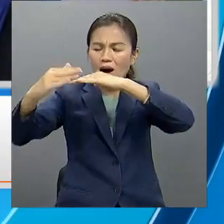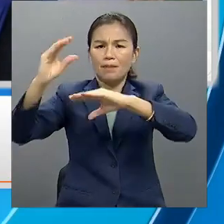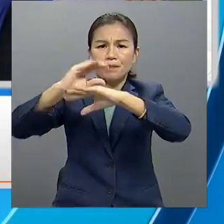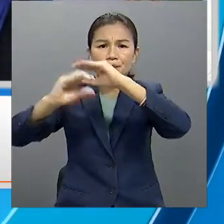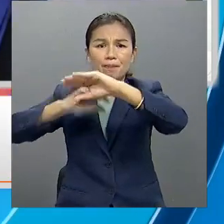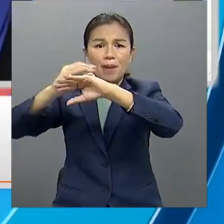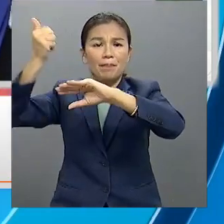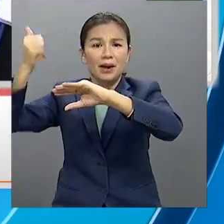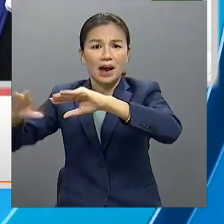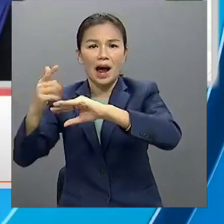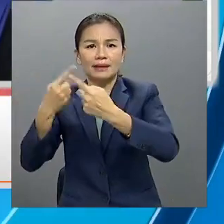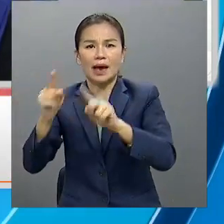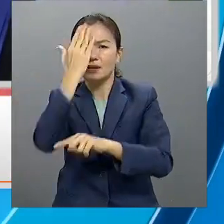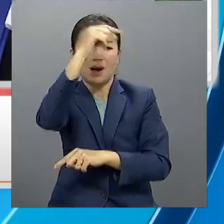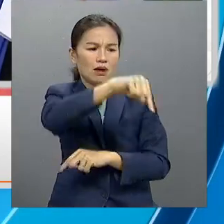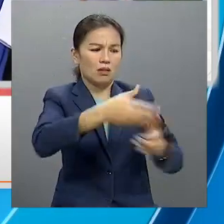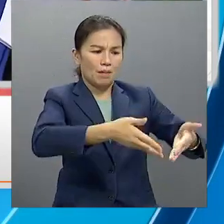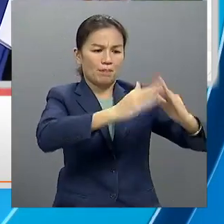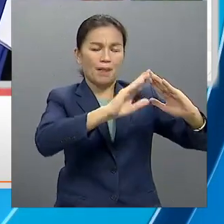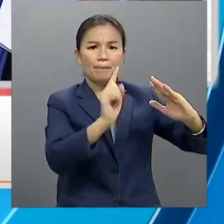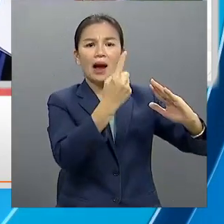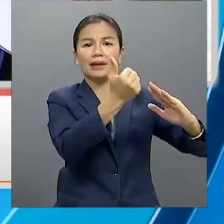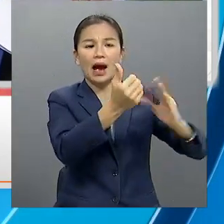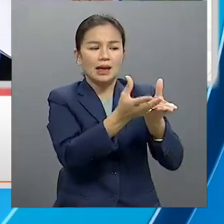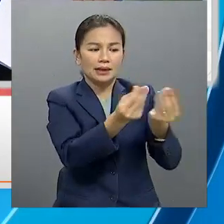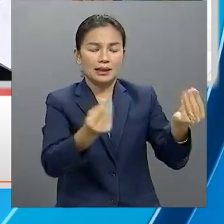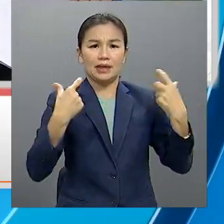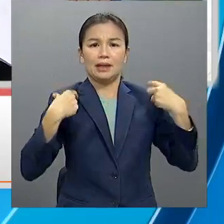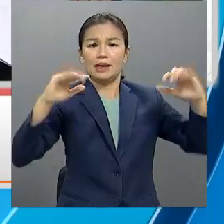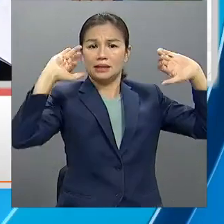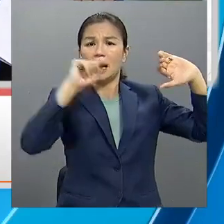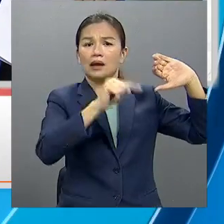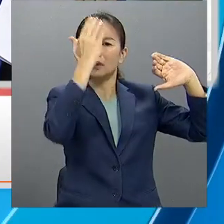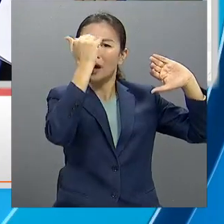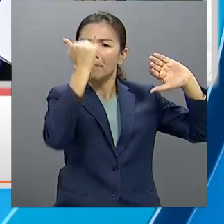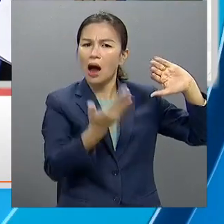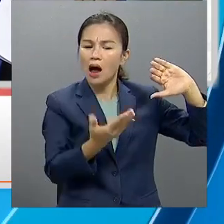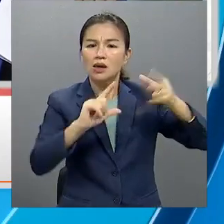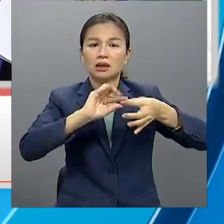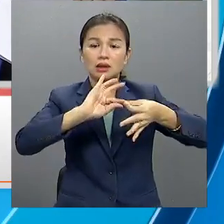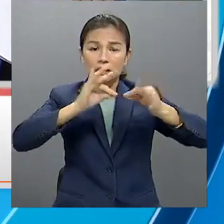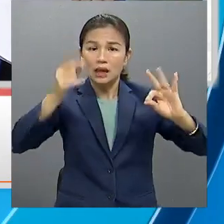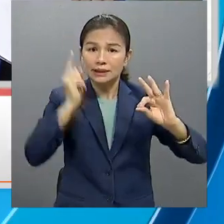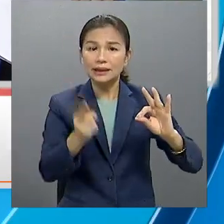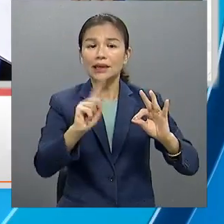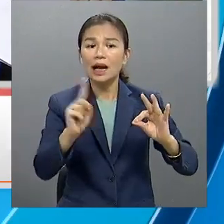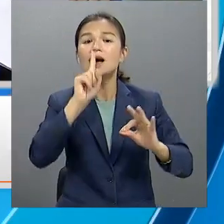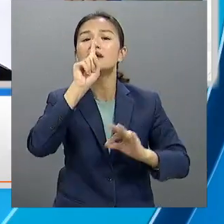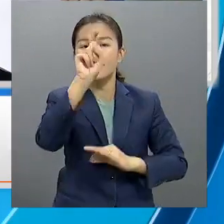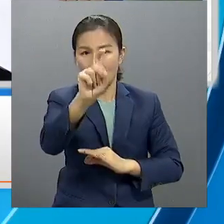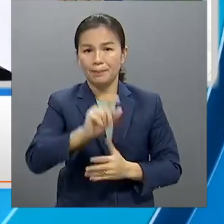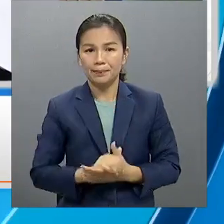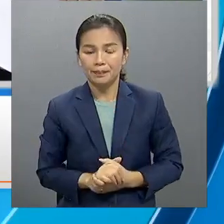ำได้เนี่ยนะทั้งที่เป็นที่ธนารักษ์ข้อเท็จจริงเป็นอย่างไรอะคะท่านนายกขา